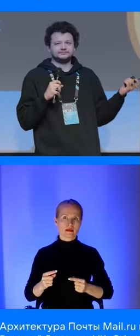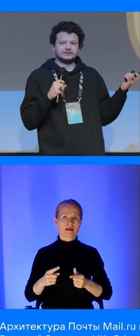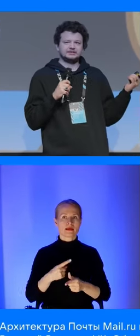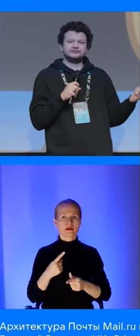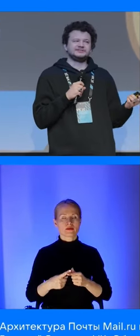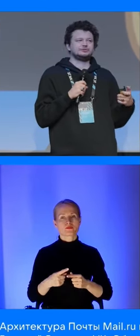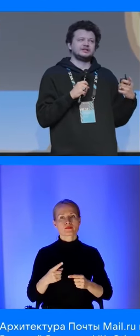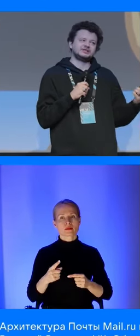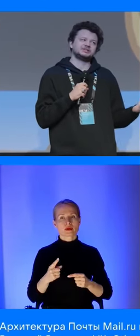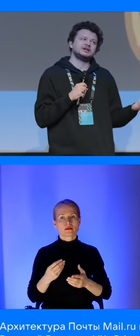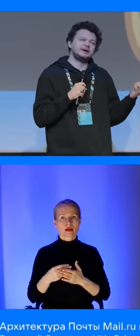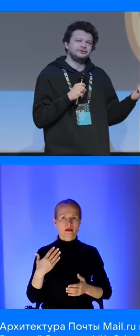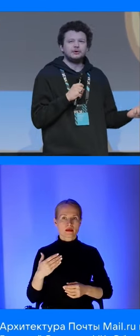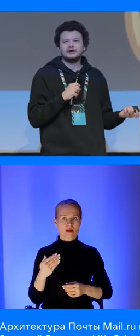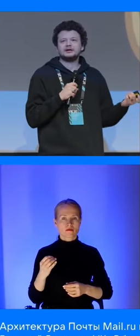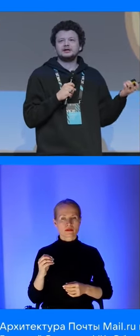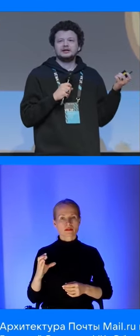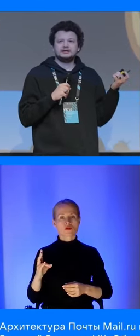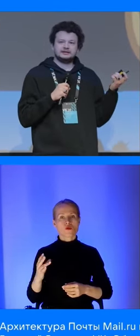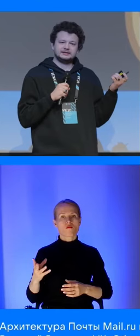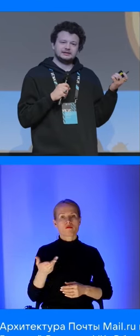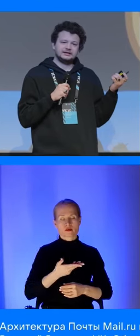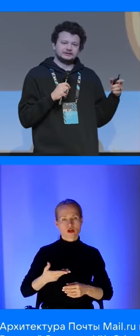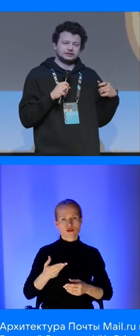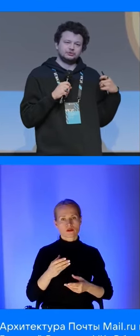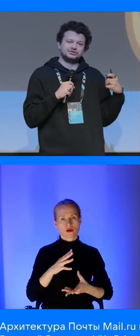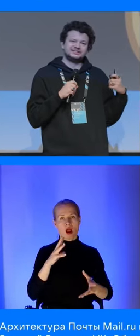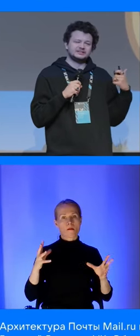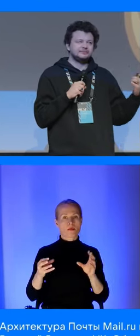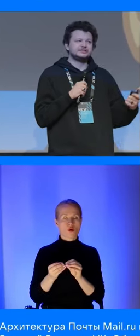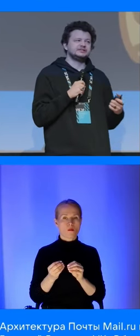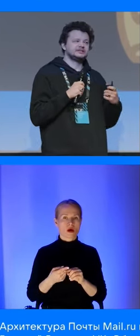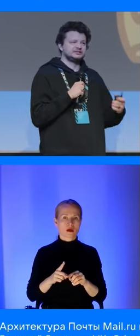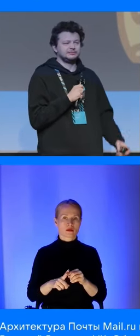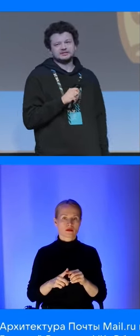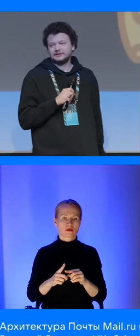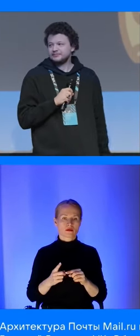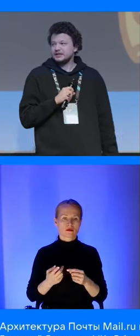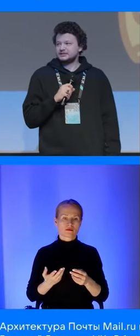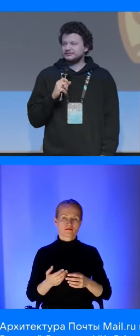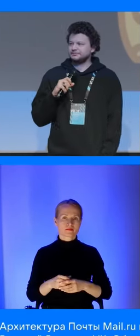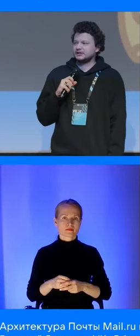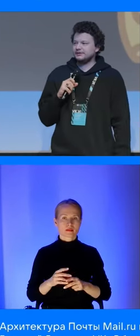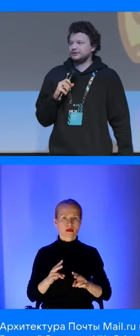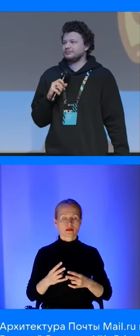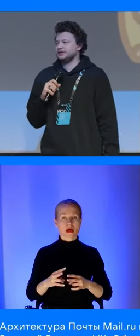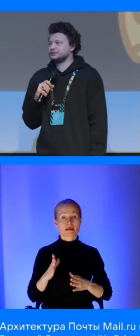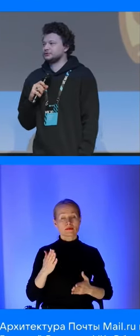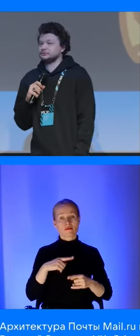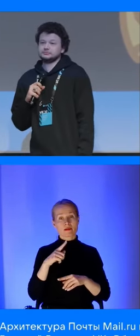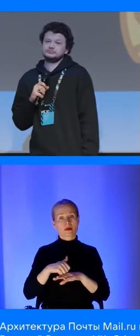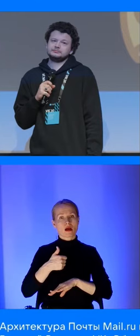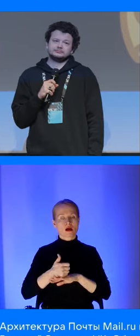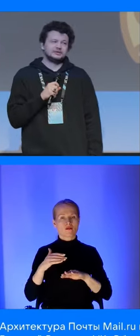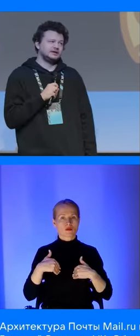дорогие NFS, но на наших объемах это очень экономически нецелесообразно. Если говорить про главную